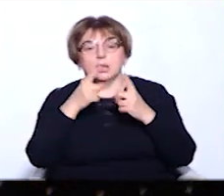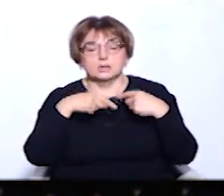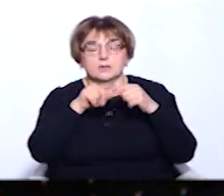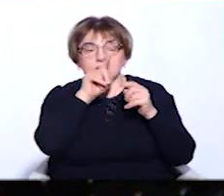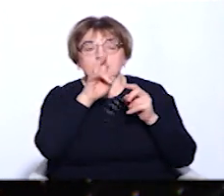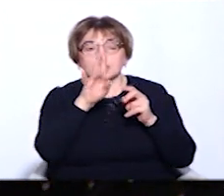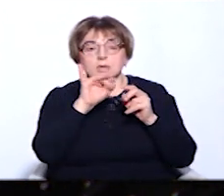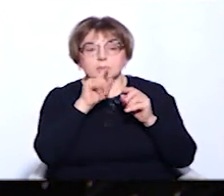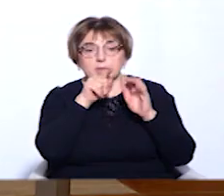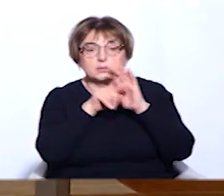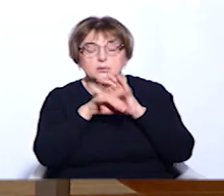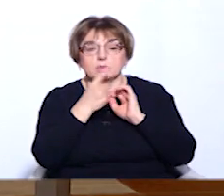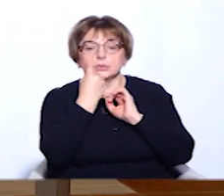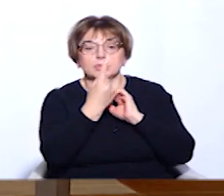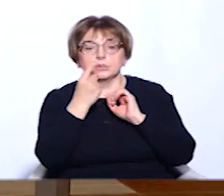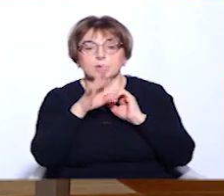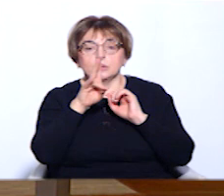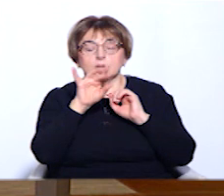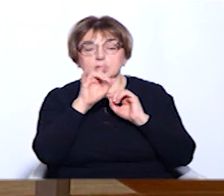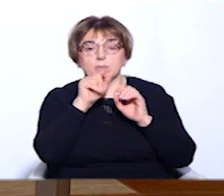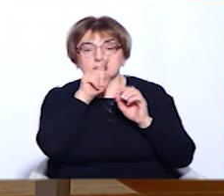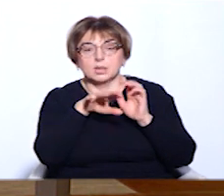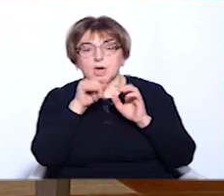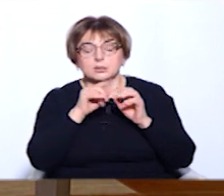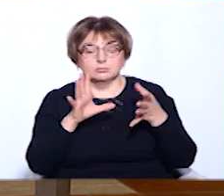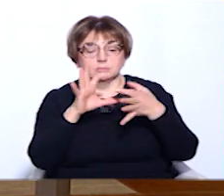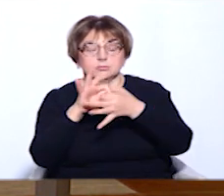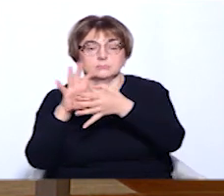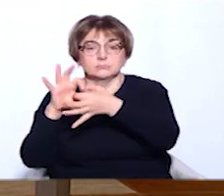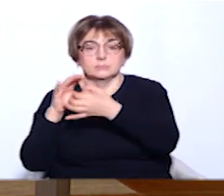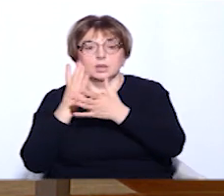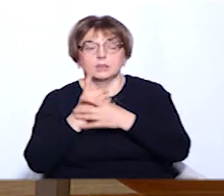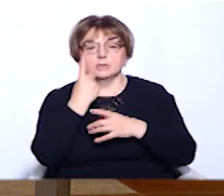ატომებთან და თითოეული ნახშირბადის ირგვლივ ბმა არის 4.